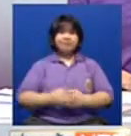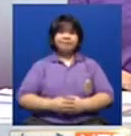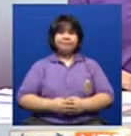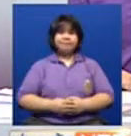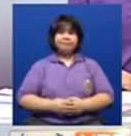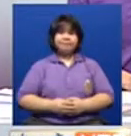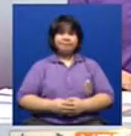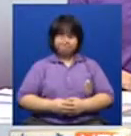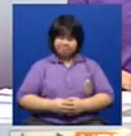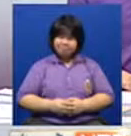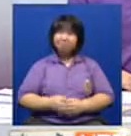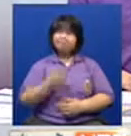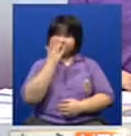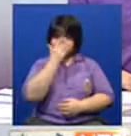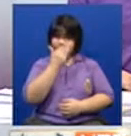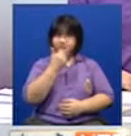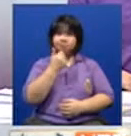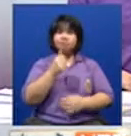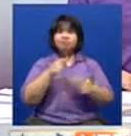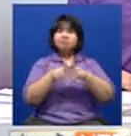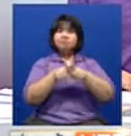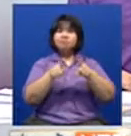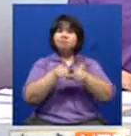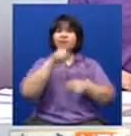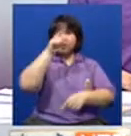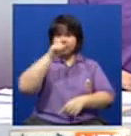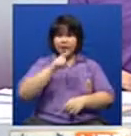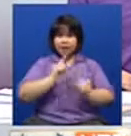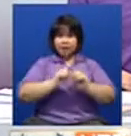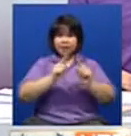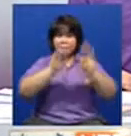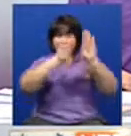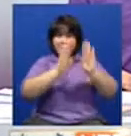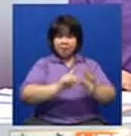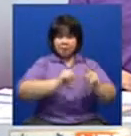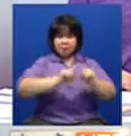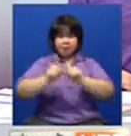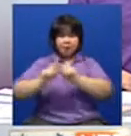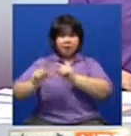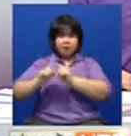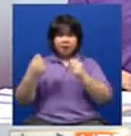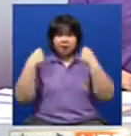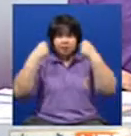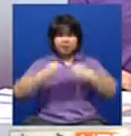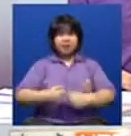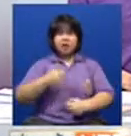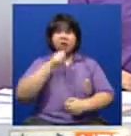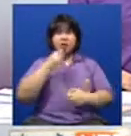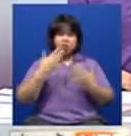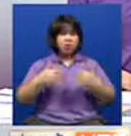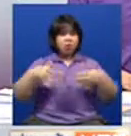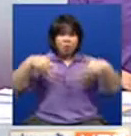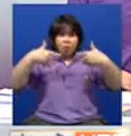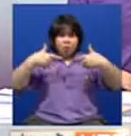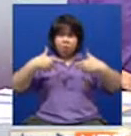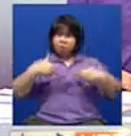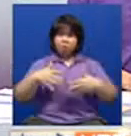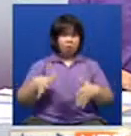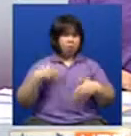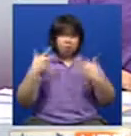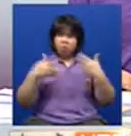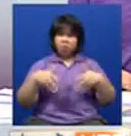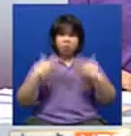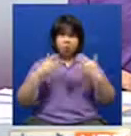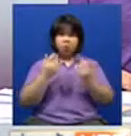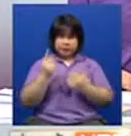ไทยด้วยดูแล้วก็งามแบบไทยนะแต่จริงๆแล้วสุดท้ายในมีหลายแบบนะคะสามารถแต่งได้โดยเฉพาะอากาศร้อนๆแบบนี้วันนี้ร้อนมากเลย